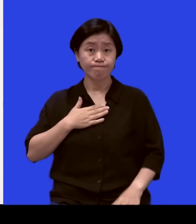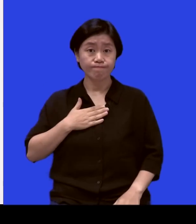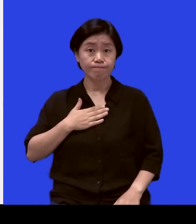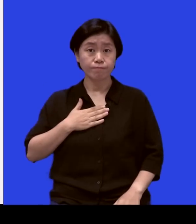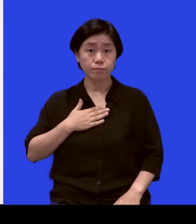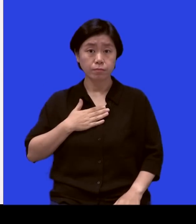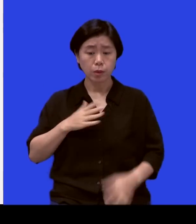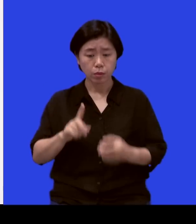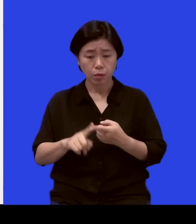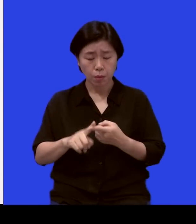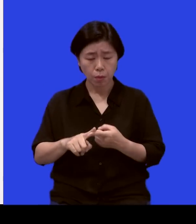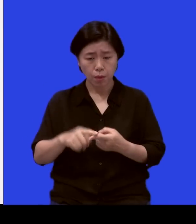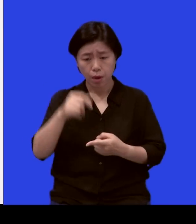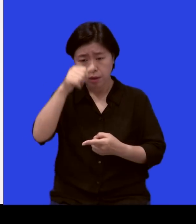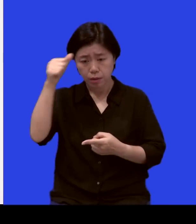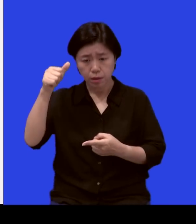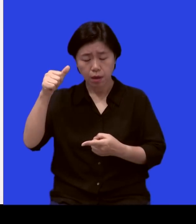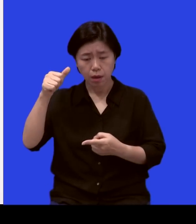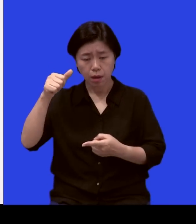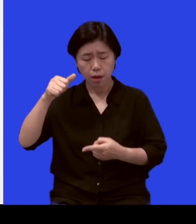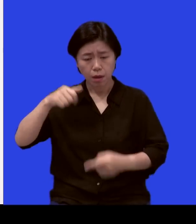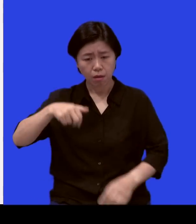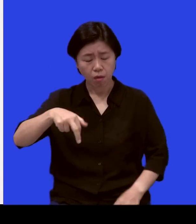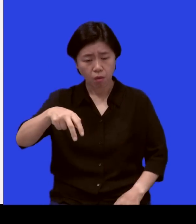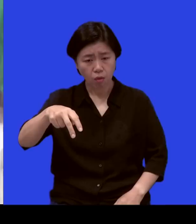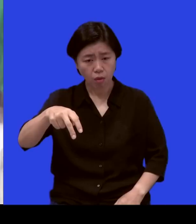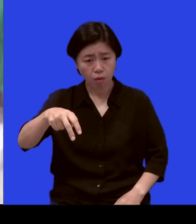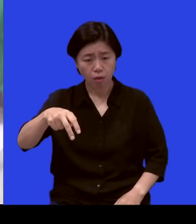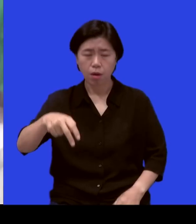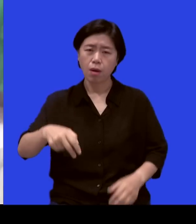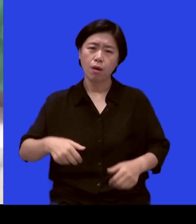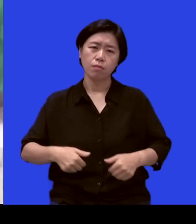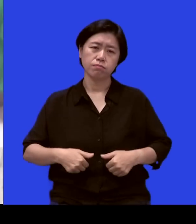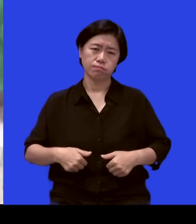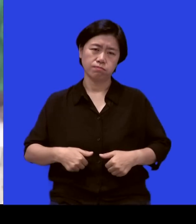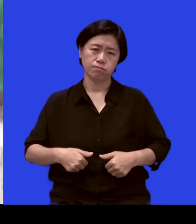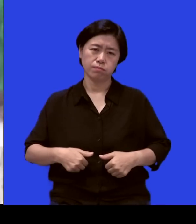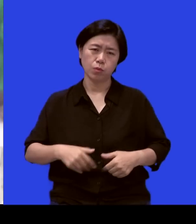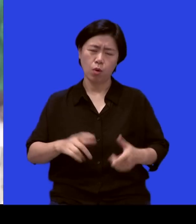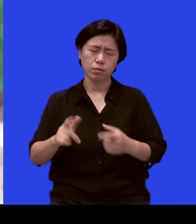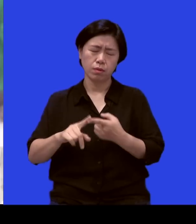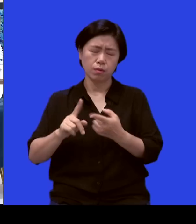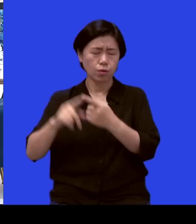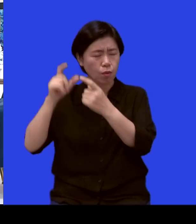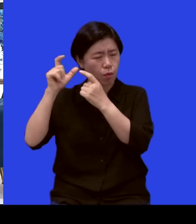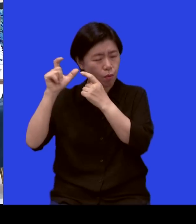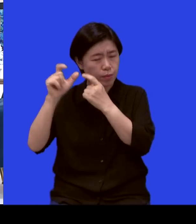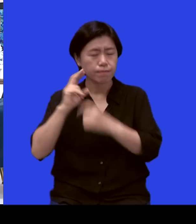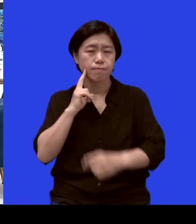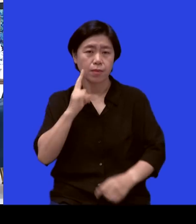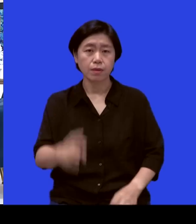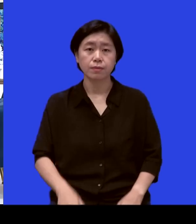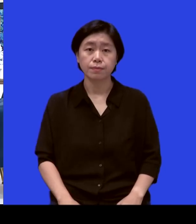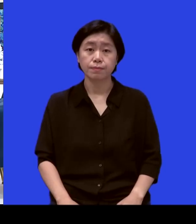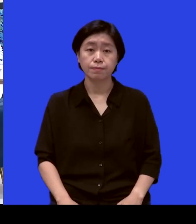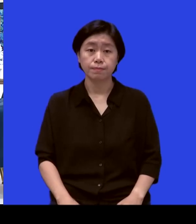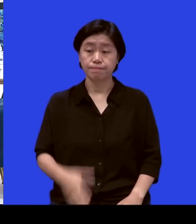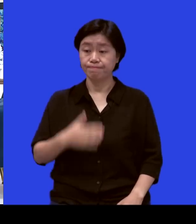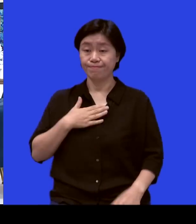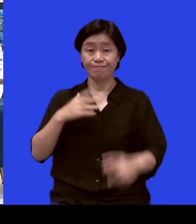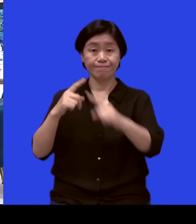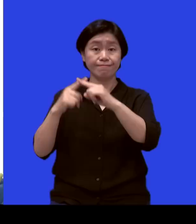되는가. 이제 그걸로 굉장히 고민을 심하게 했어요. 그러다가 제가 교회를